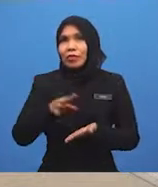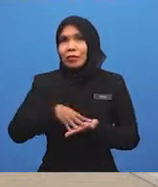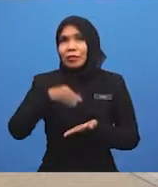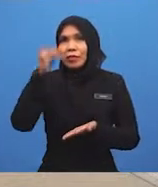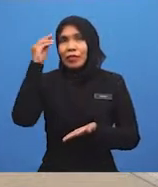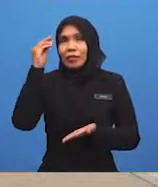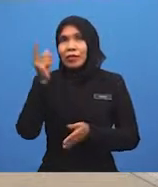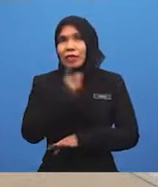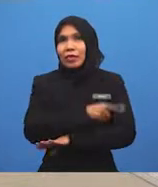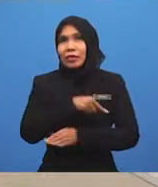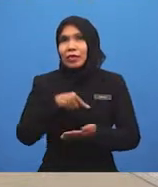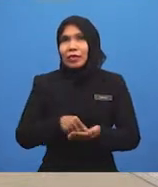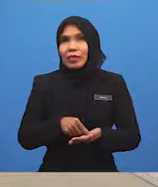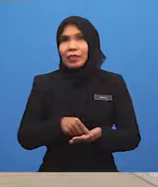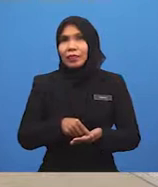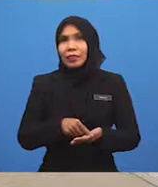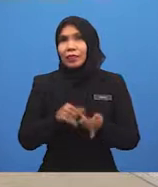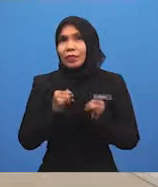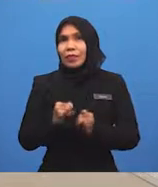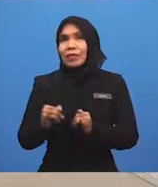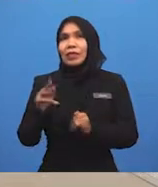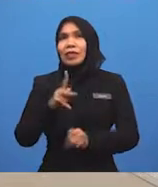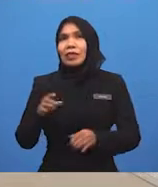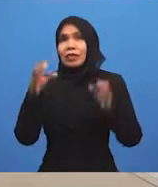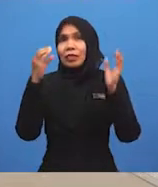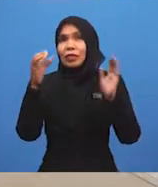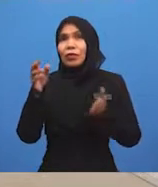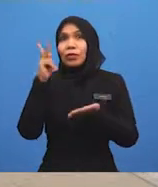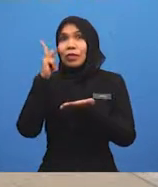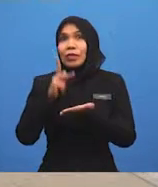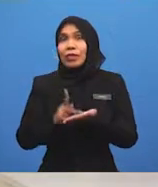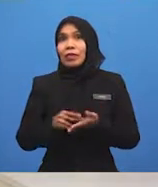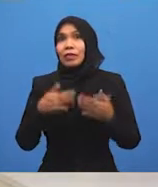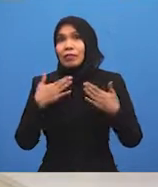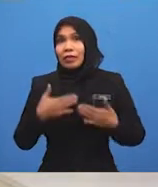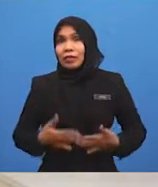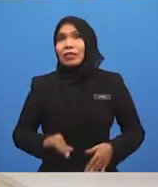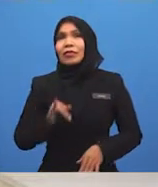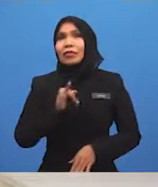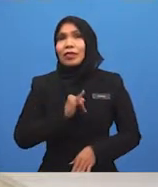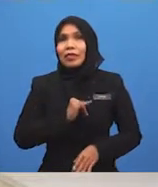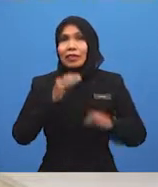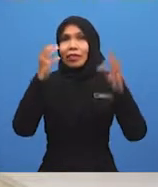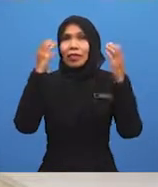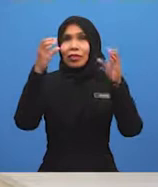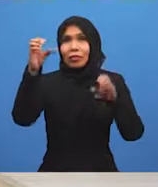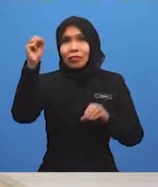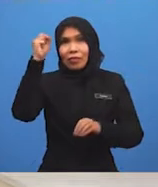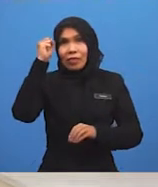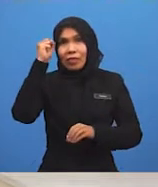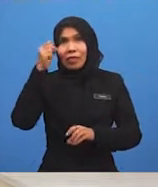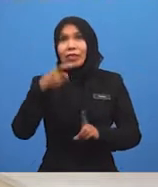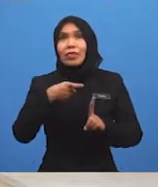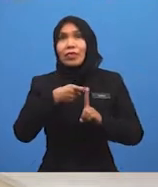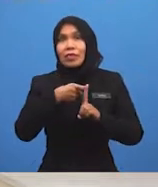ini, izinkan cikgu memperkenalkan diri. Saya Cikgu Sasi Raja